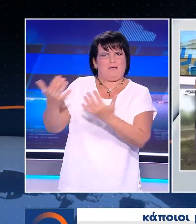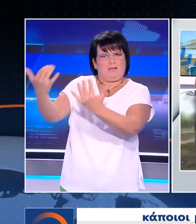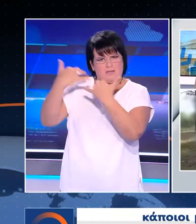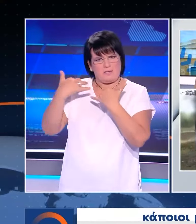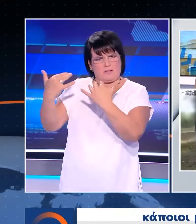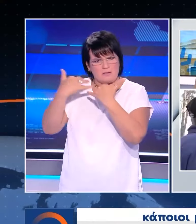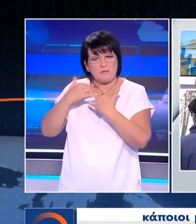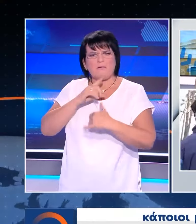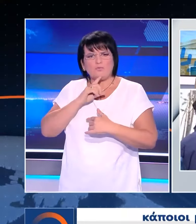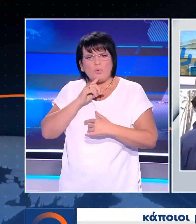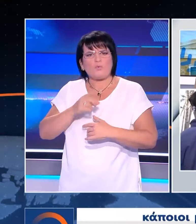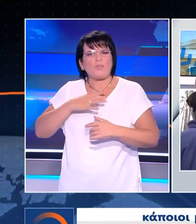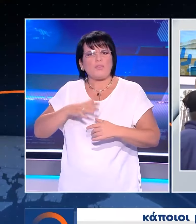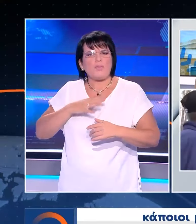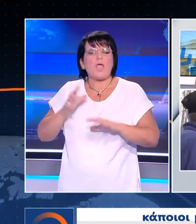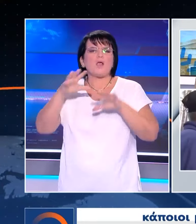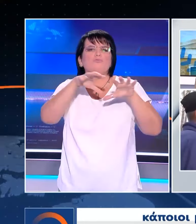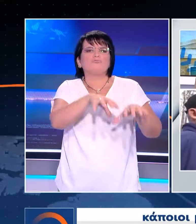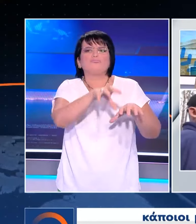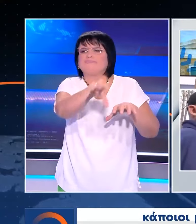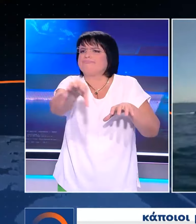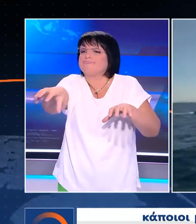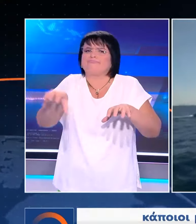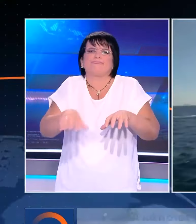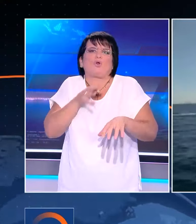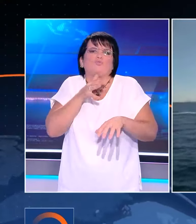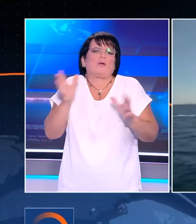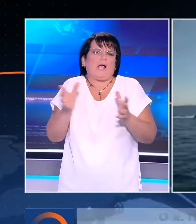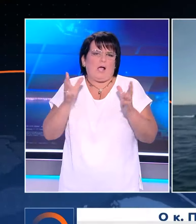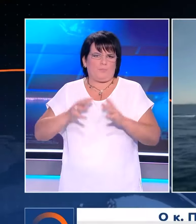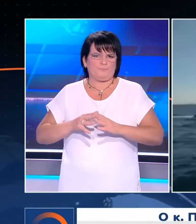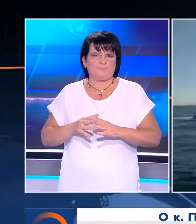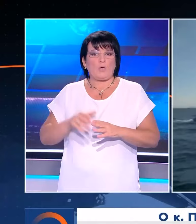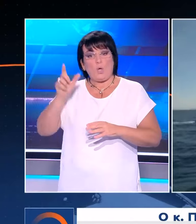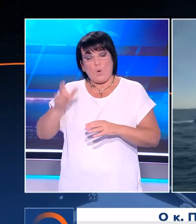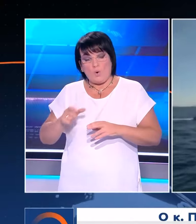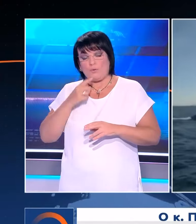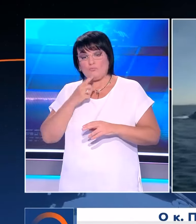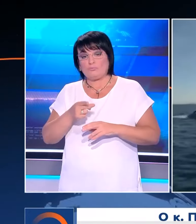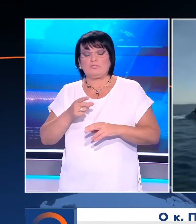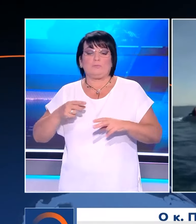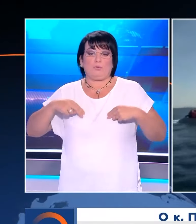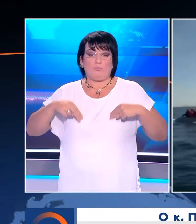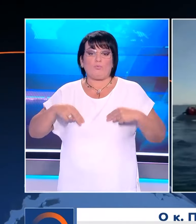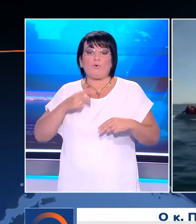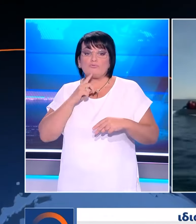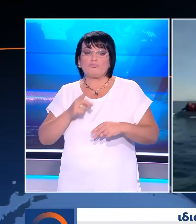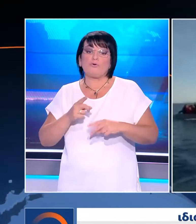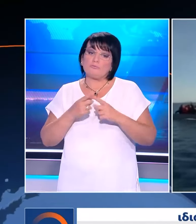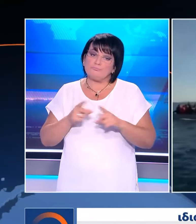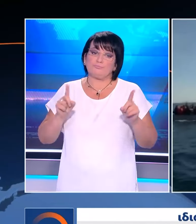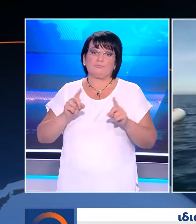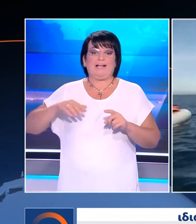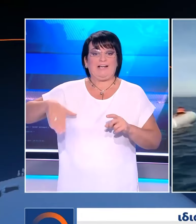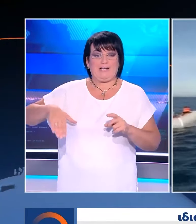μπορεί να έρχονται με πρόθεση απλά να εγκατασταθούν οπουδήποτε ο κύριος παναγιωτόπουλος διευκρινίζει ότι το πρόβλημα είναι ιδιαίτερα έντονο στην